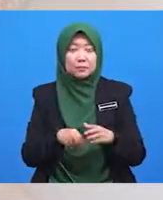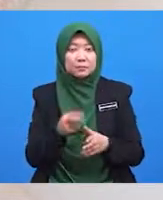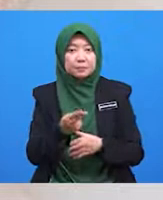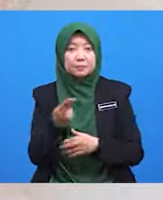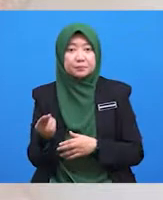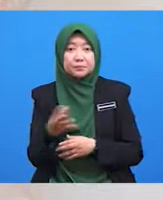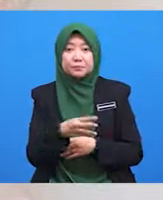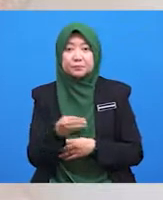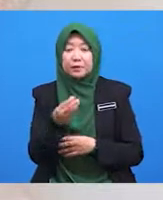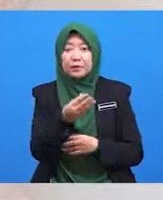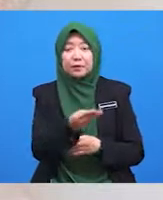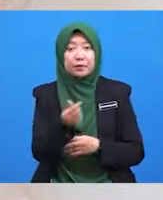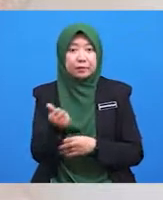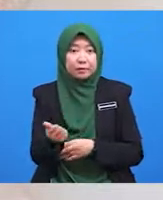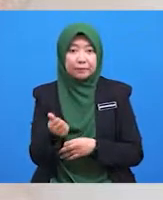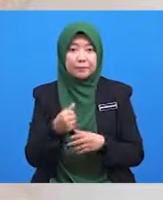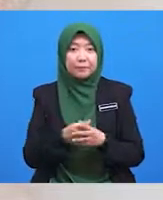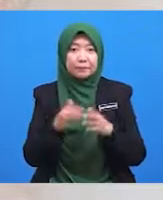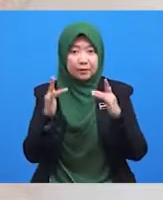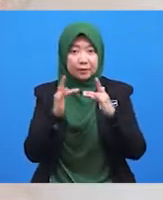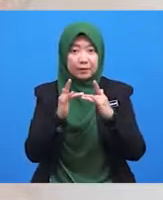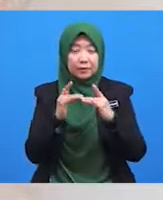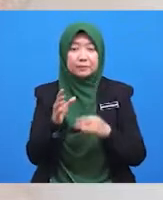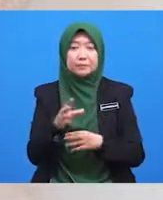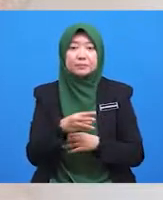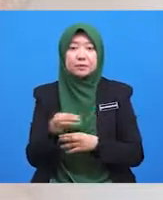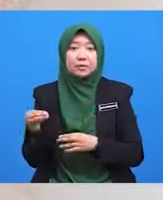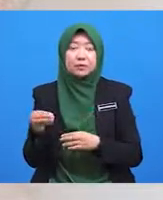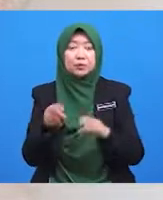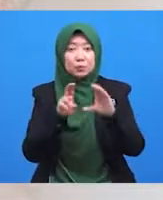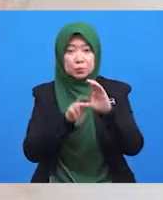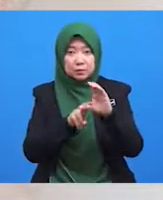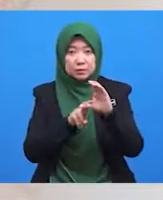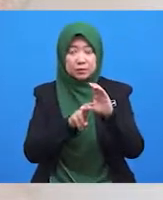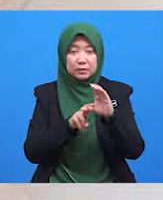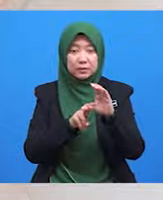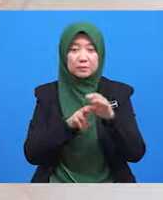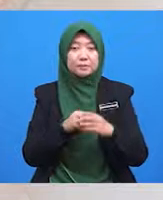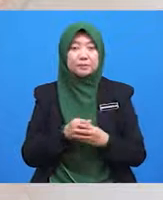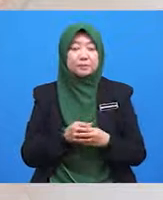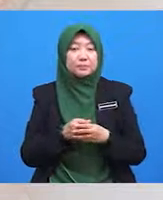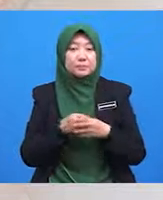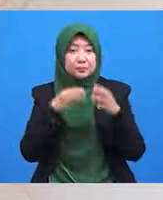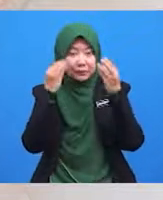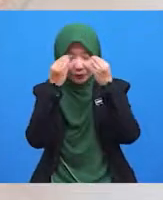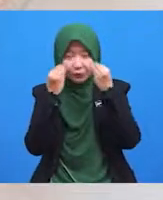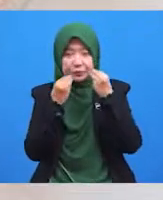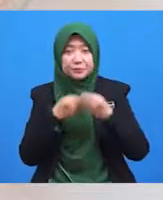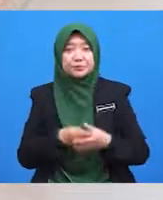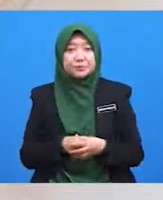dan alatan. Katil dan kerusi facial digunakan untuk melakukan